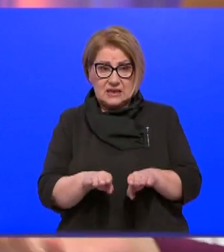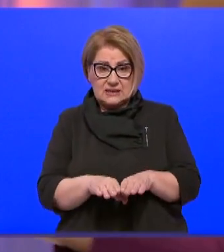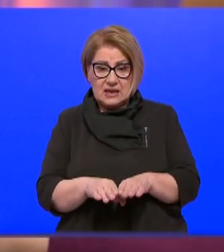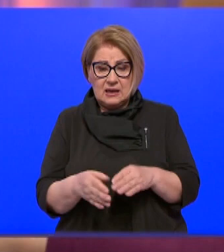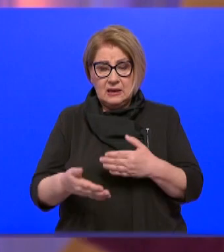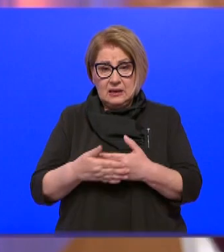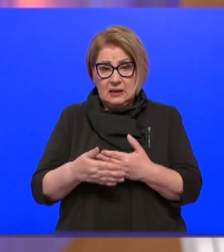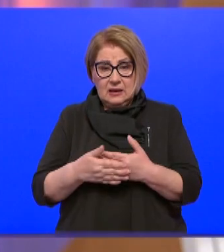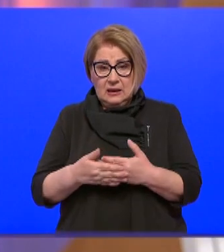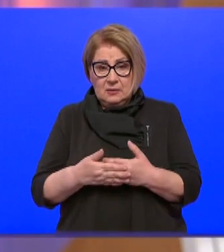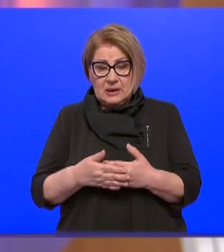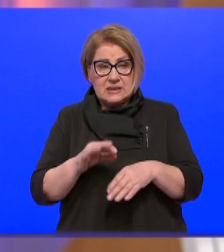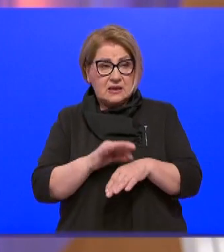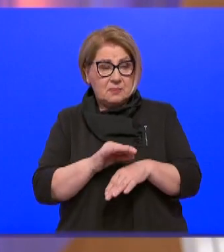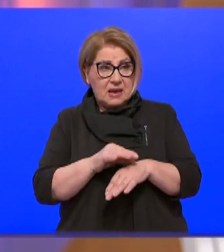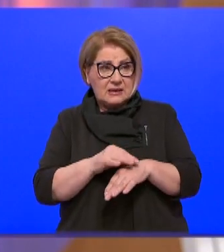pristup